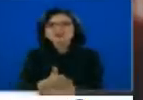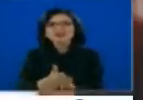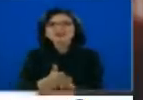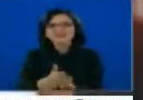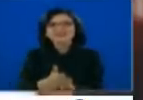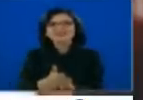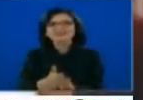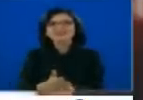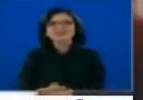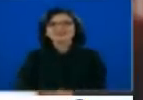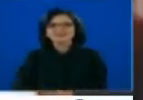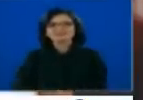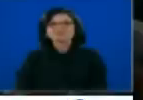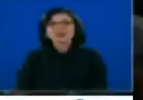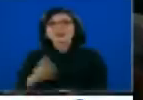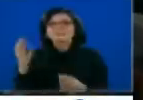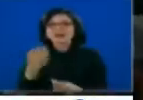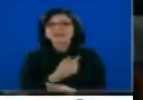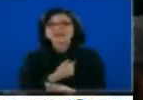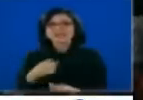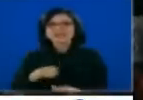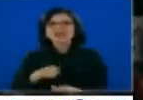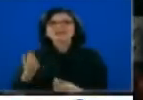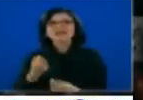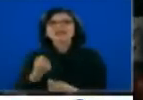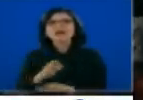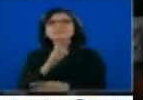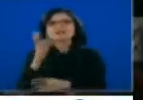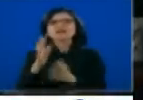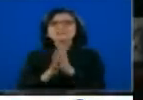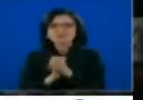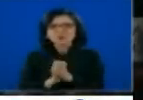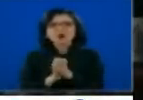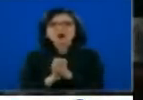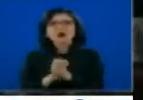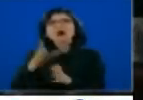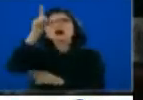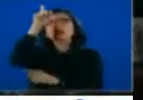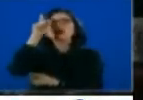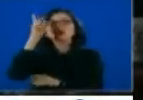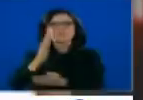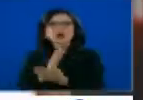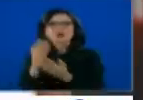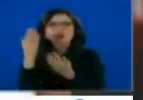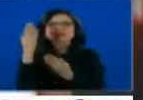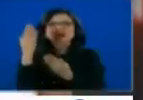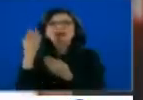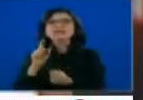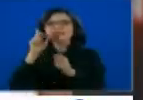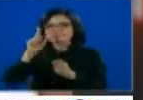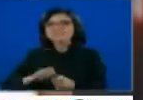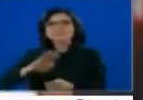telah dituliskan bagian kita adalah berikhtiar dan berdoa Allah yang Maha kuasalah yang bisa